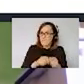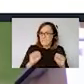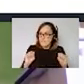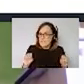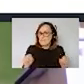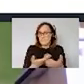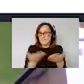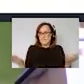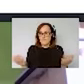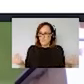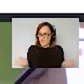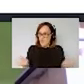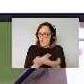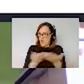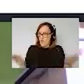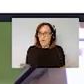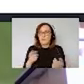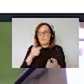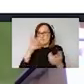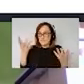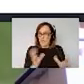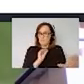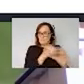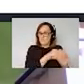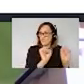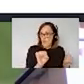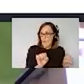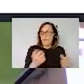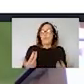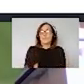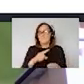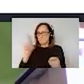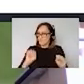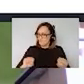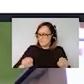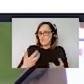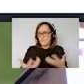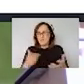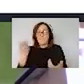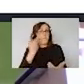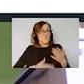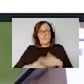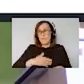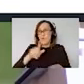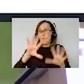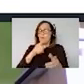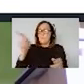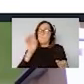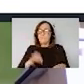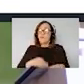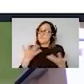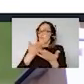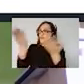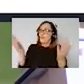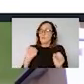w Państwa działaniach, bo Państwo chcecie uczestniczyć, bardzo tutaj się angażujecie, co ogromnie mnie cieszy, bo to znaczy, że Państwo też chcecie